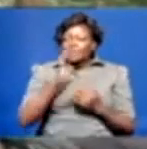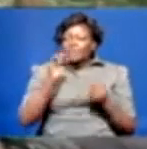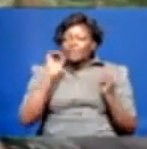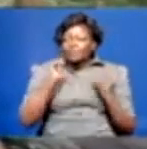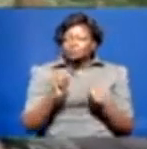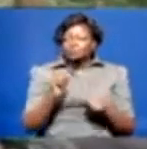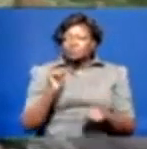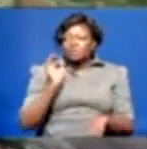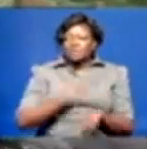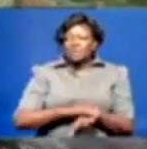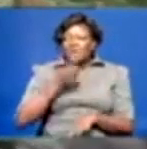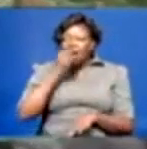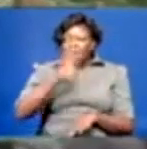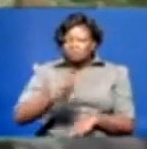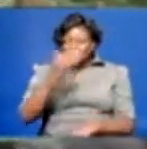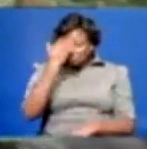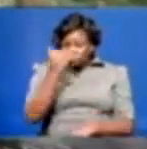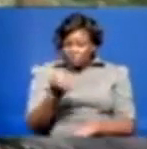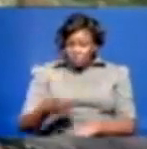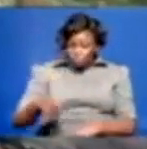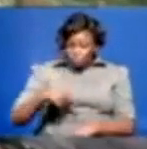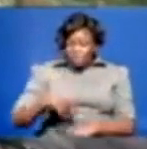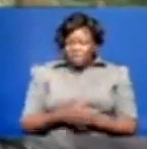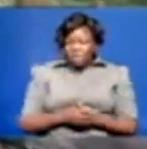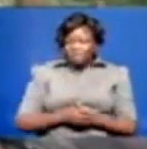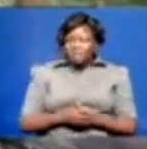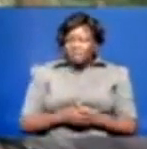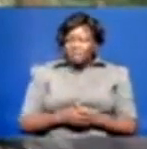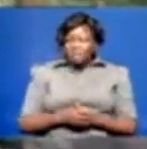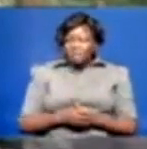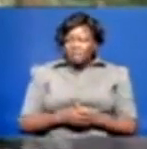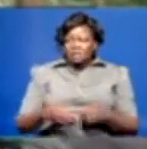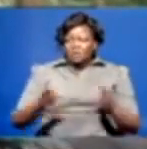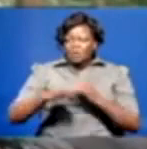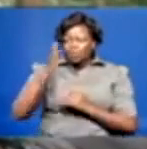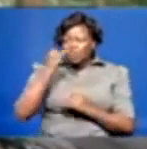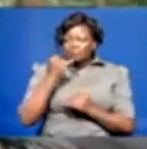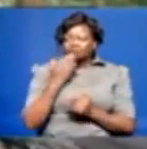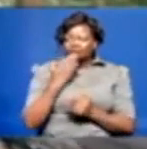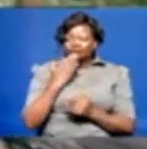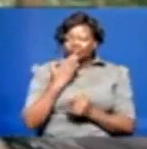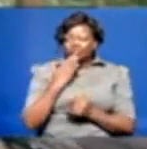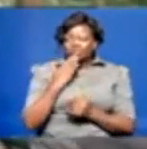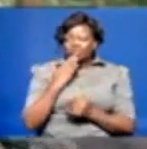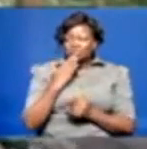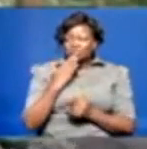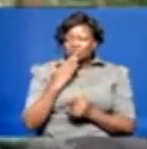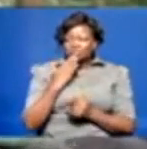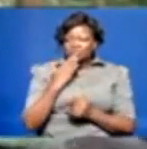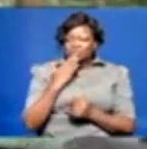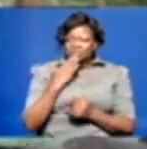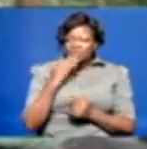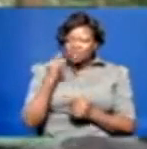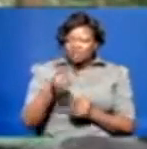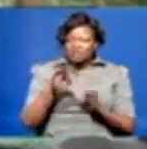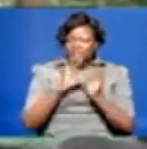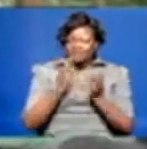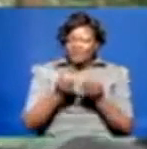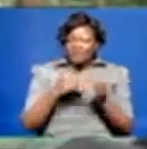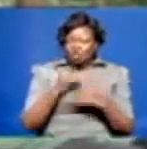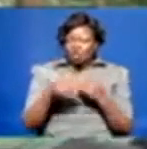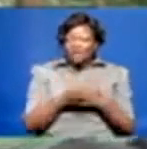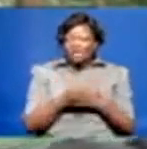laana. Kwa sababu hata sisi tunatoa kwa sababu kwa sheria ya Mluhya nyumba hii yote, jamii yote